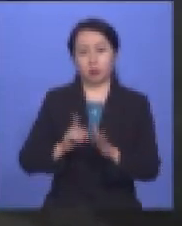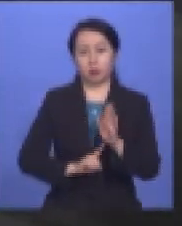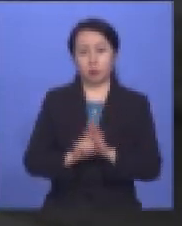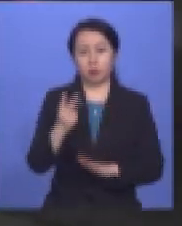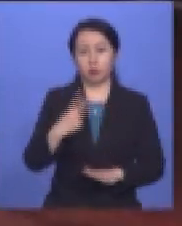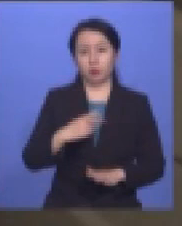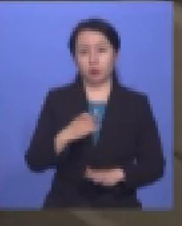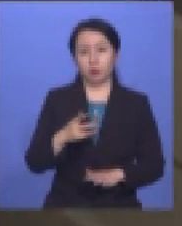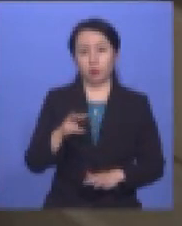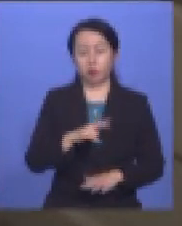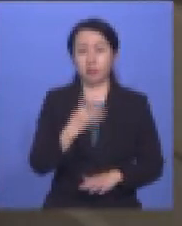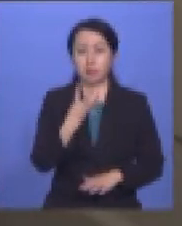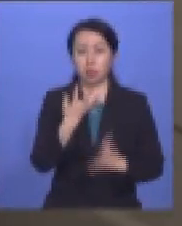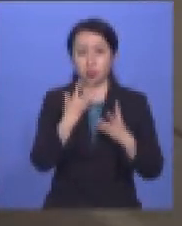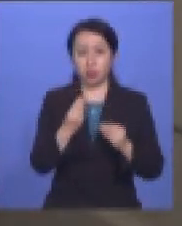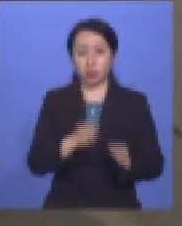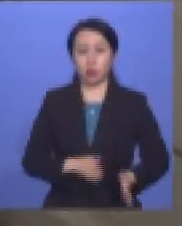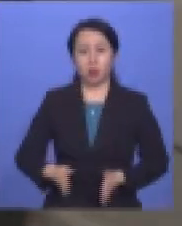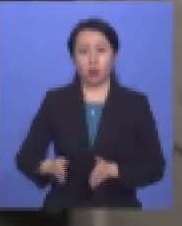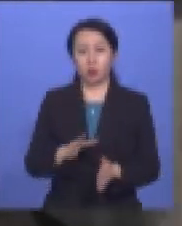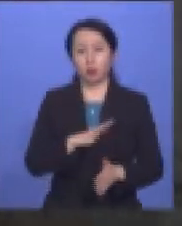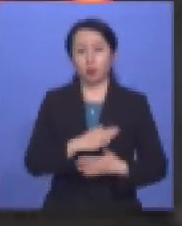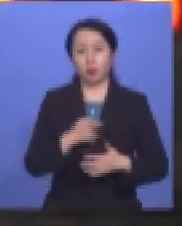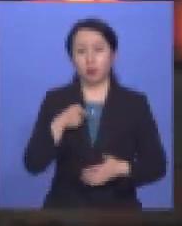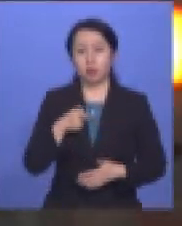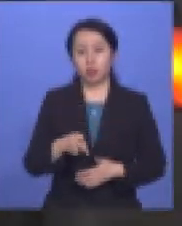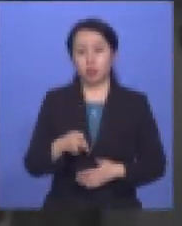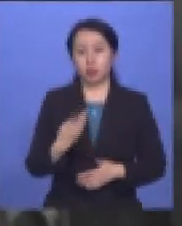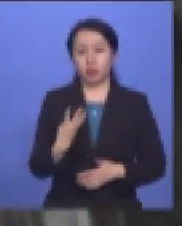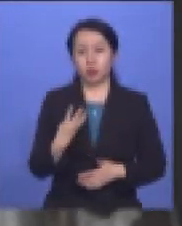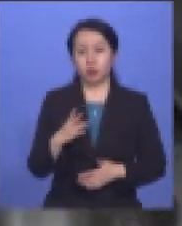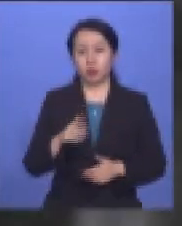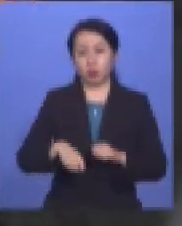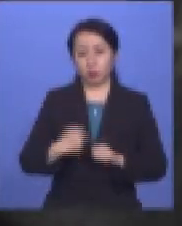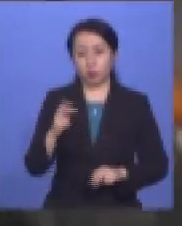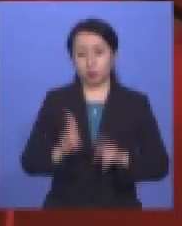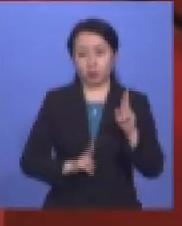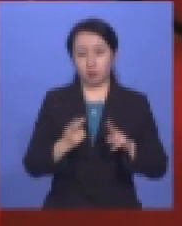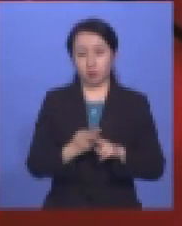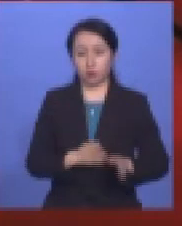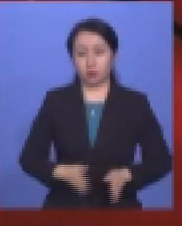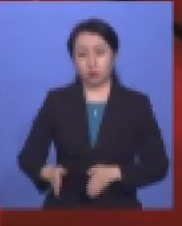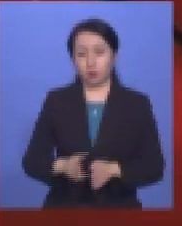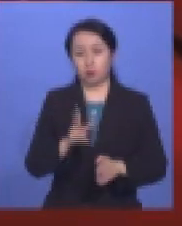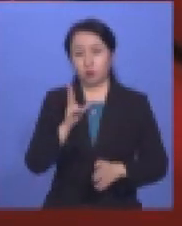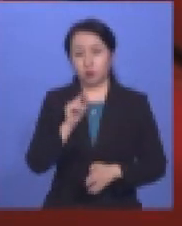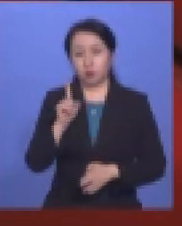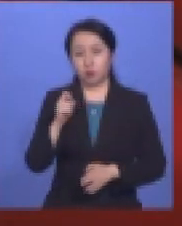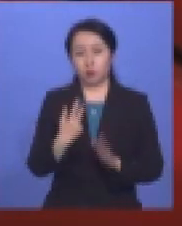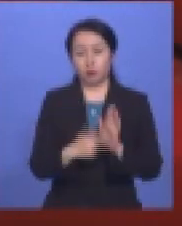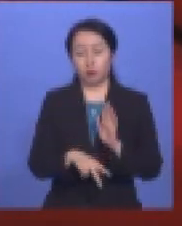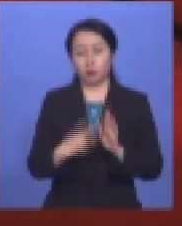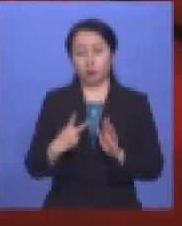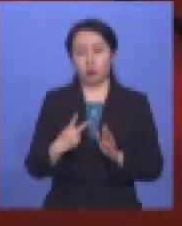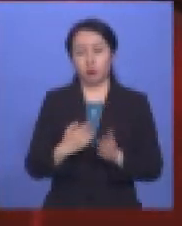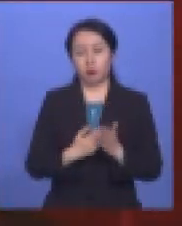оно 22 июня за четыре дня на дорогах области выявлено больше 1400 нарушений правил дорожного движения в их числе 182